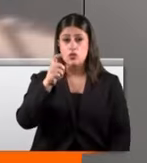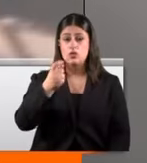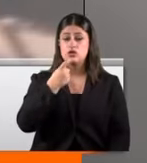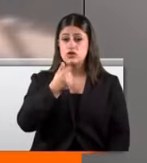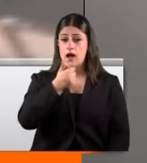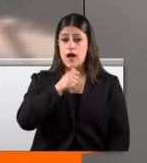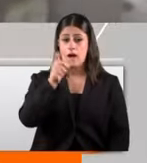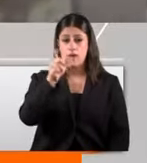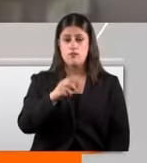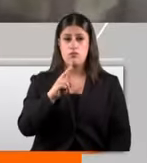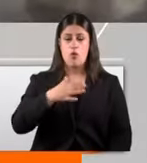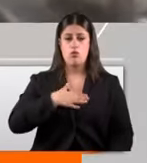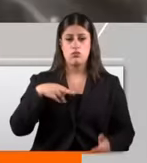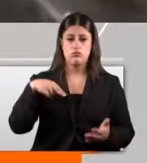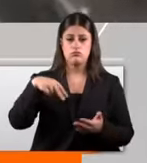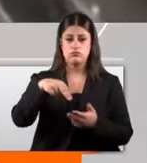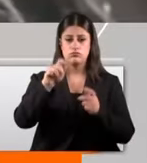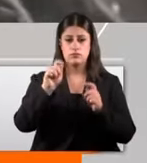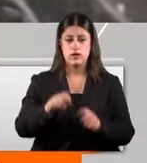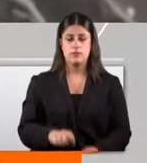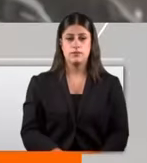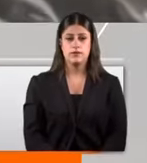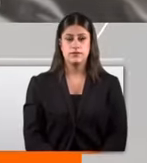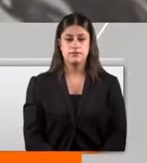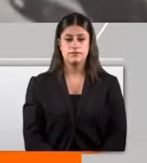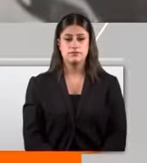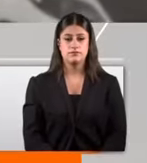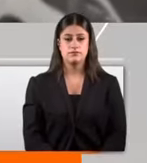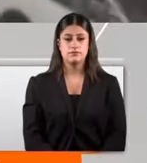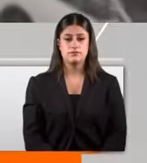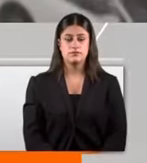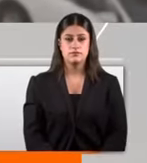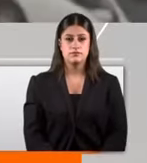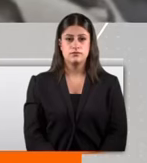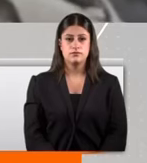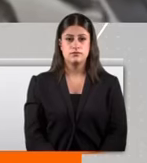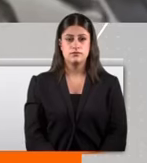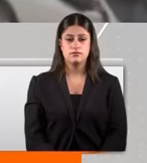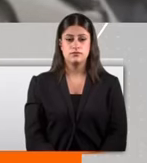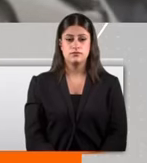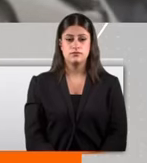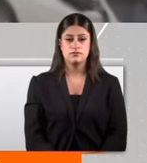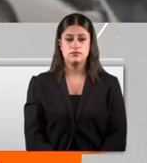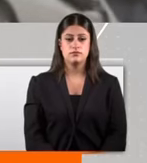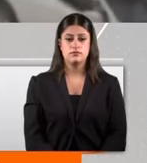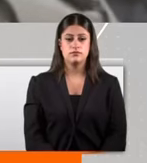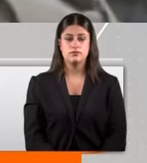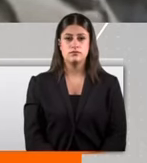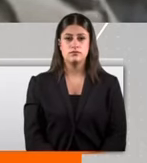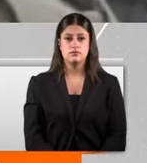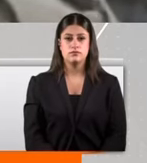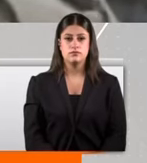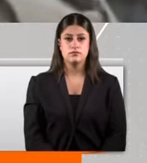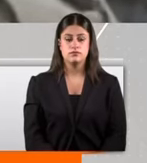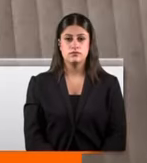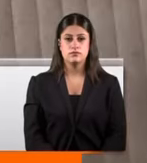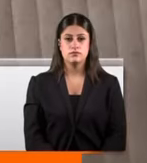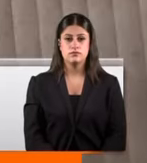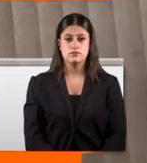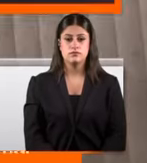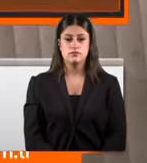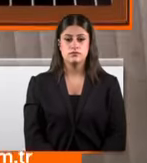abisi önden gitti. Daha dükkanın önüne varmadan sıkmaya başlamışlar. Vurduktan sonra tekrardan başına gelip 3 el daha ateş etmişler.